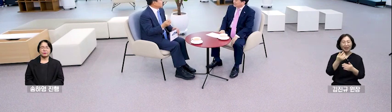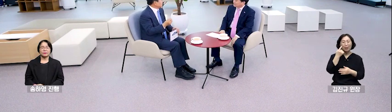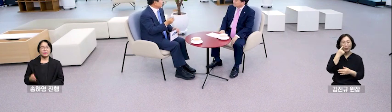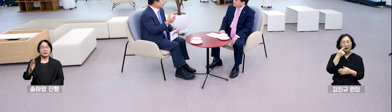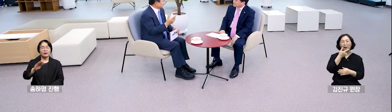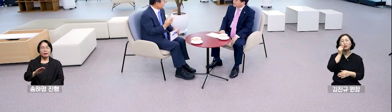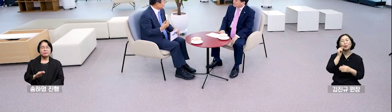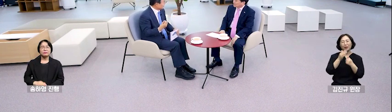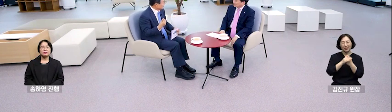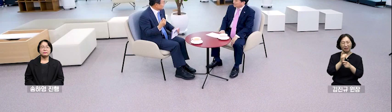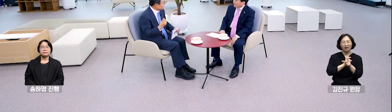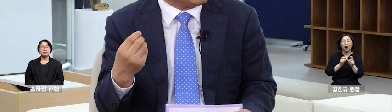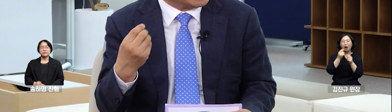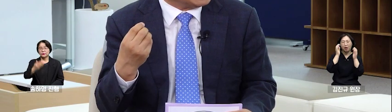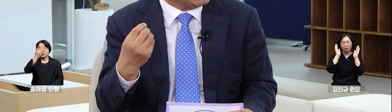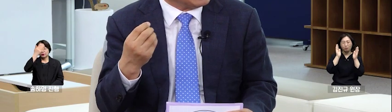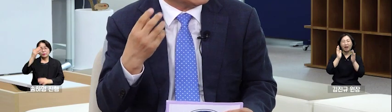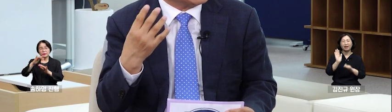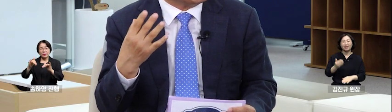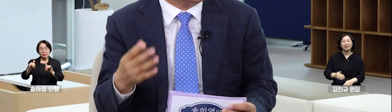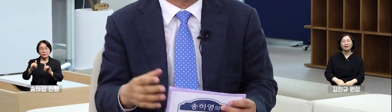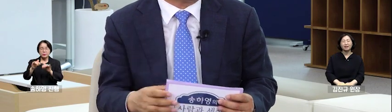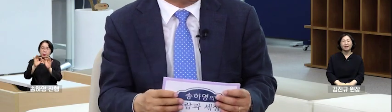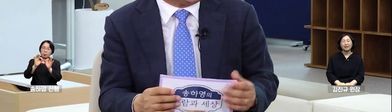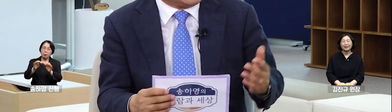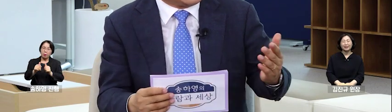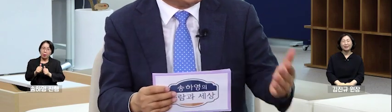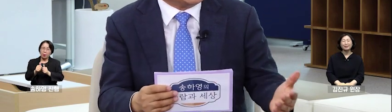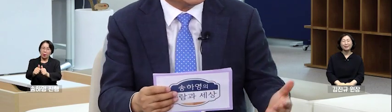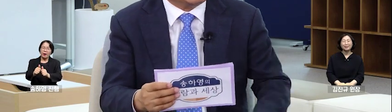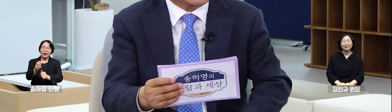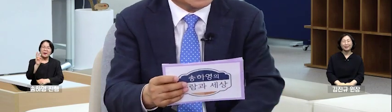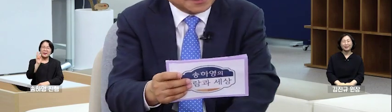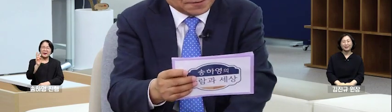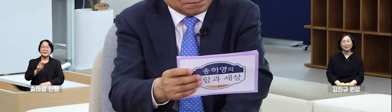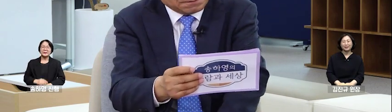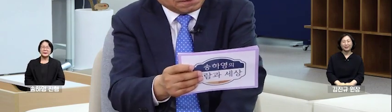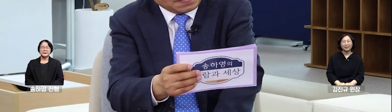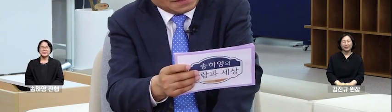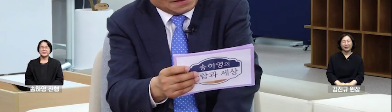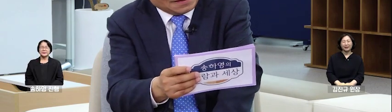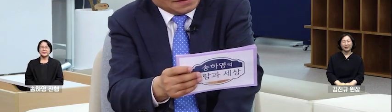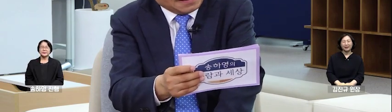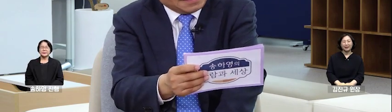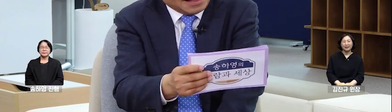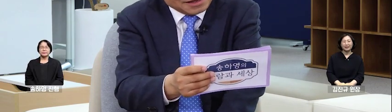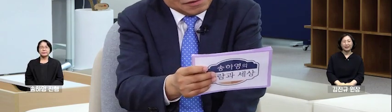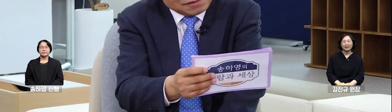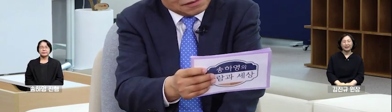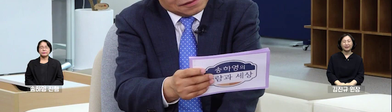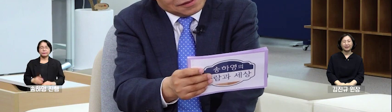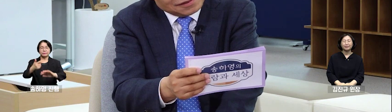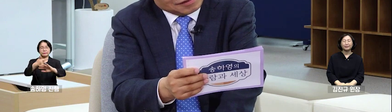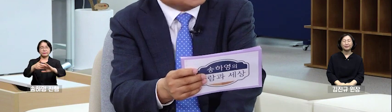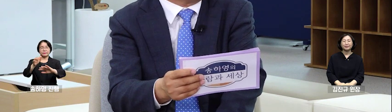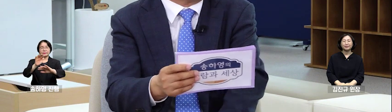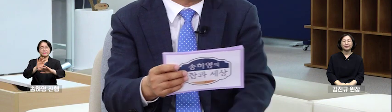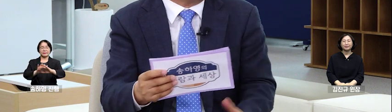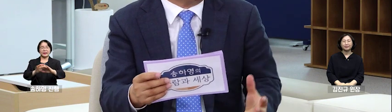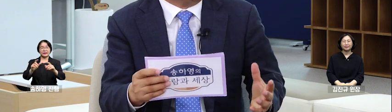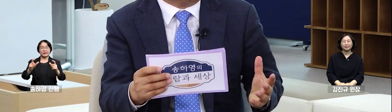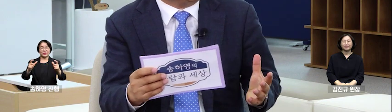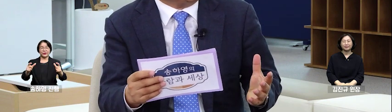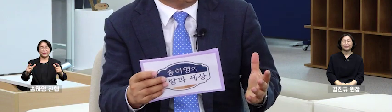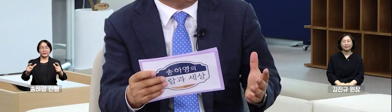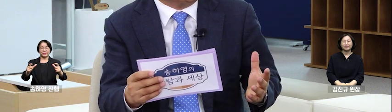그런 길을 이제 젊은이들도 쫓아간 이라고 하는 사람이 있을 거 같아서 제가 뭘 해 드렸는데 4 대정 은 어때요